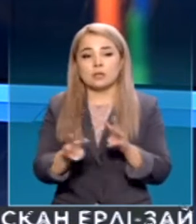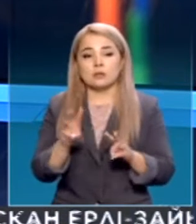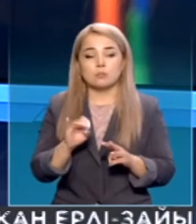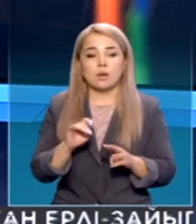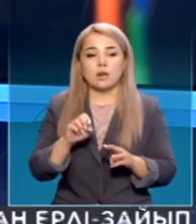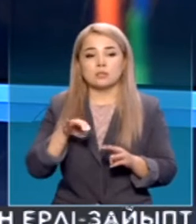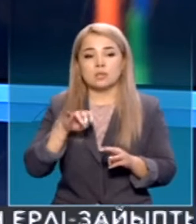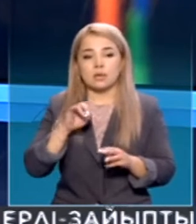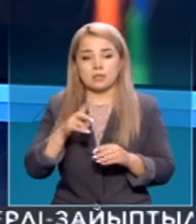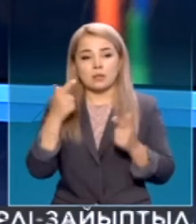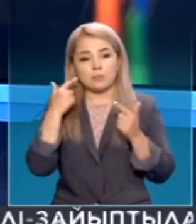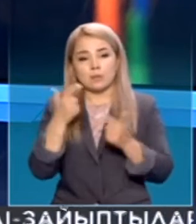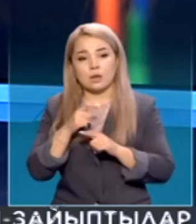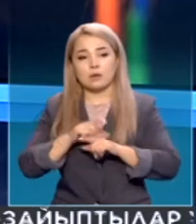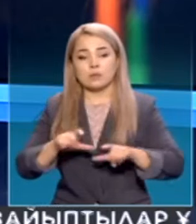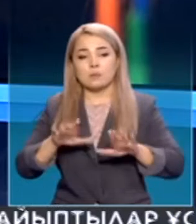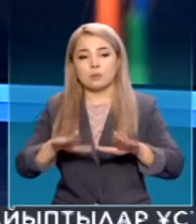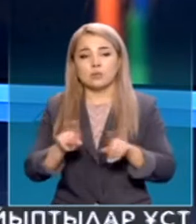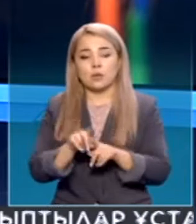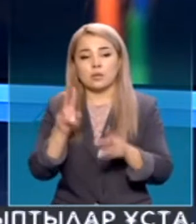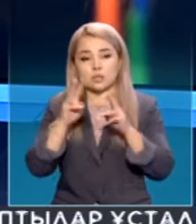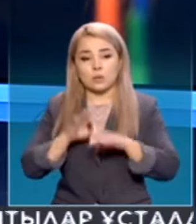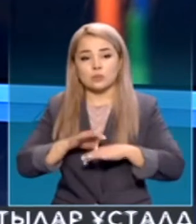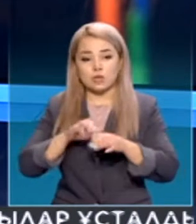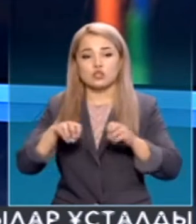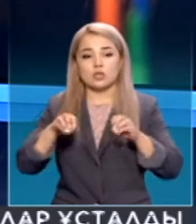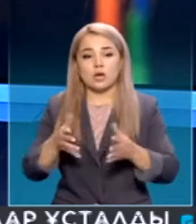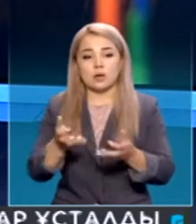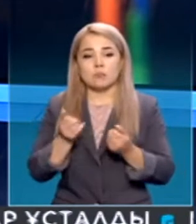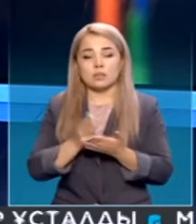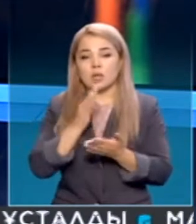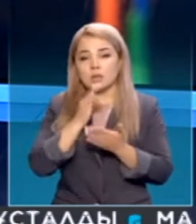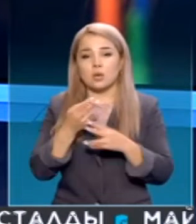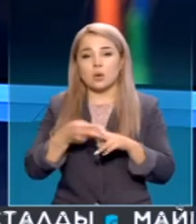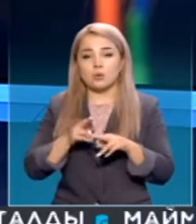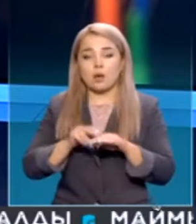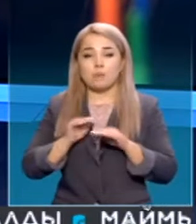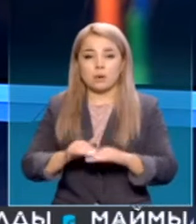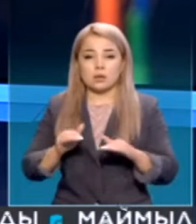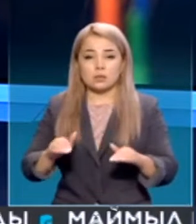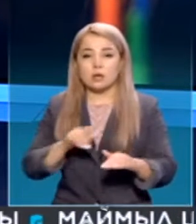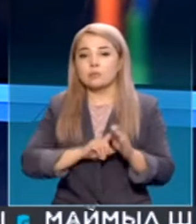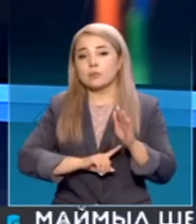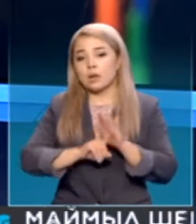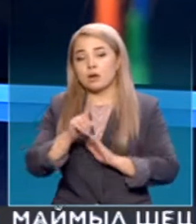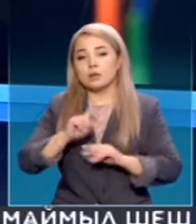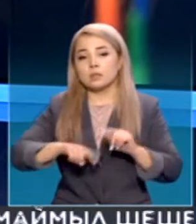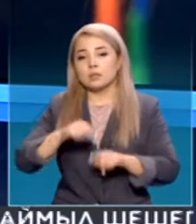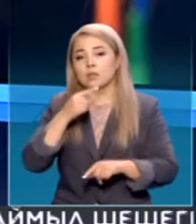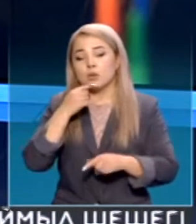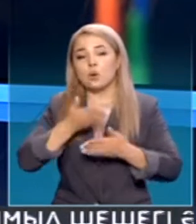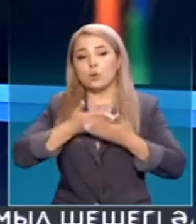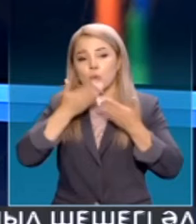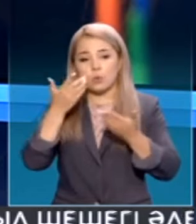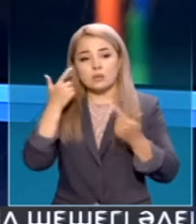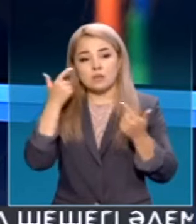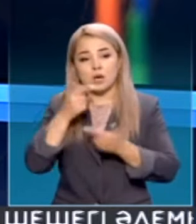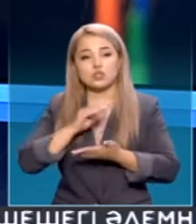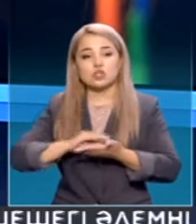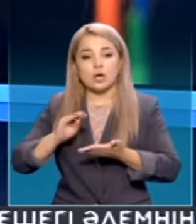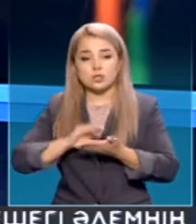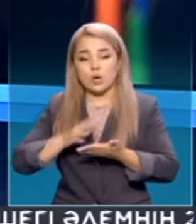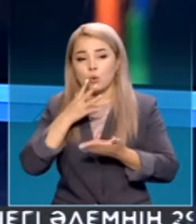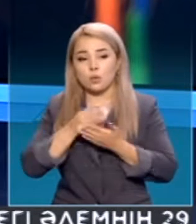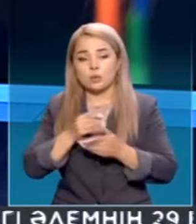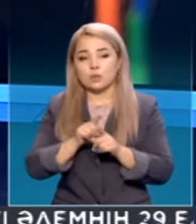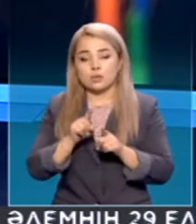Алтынсарин атындағы Ұлттық Білім Академиясының зерттеуінен кейін осындай шешім қабылдады. Өйткені баланың ең әуелі ана тілінде оқуды, сауатты жазуды,